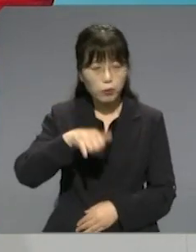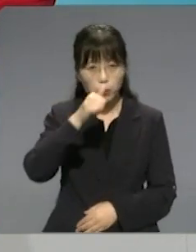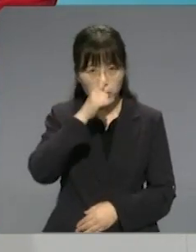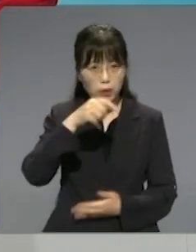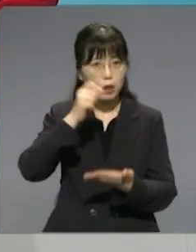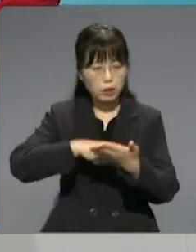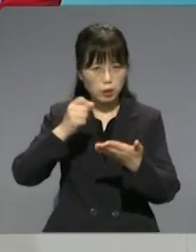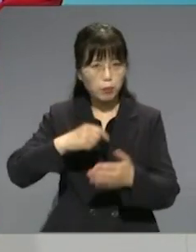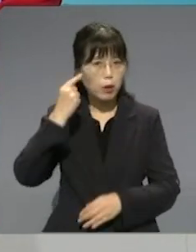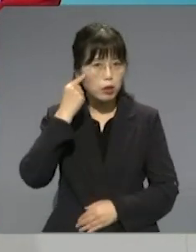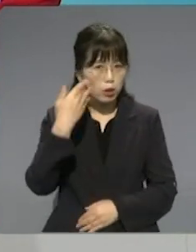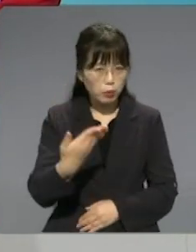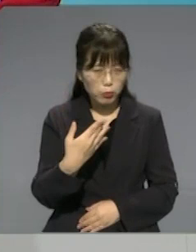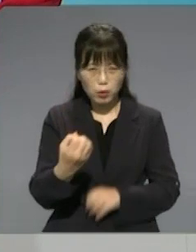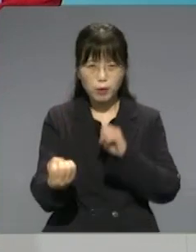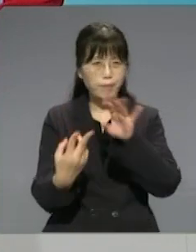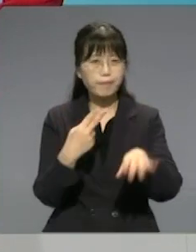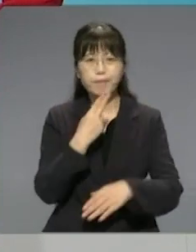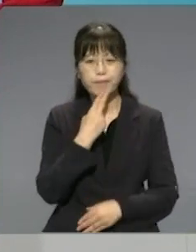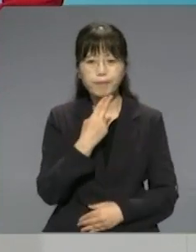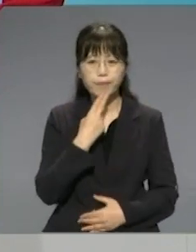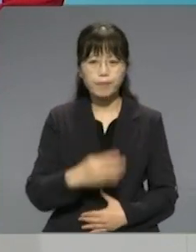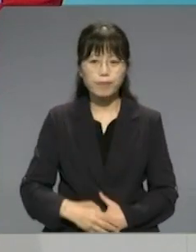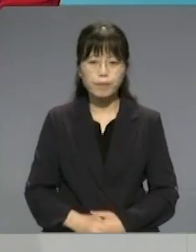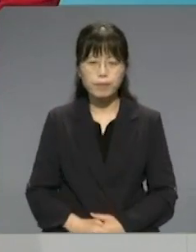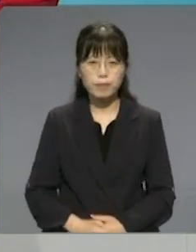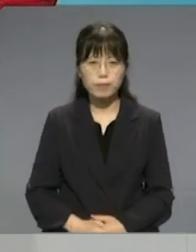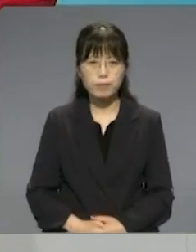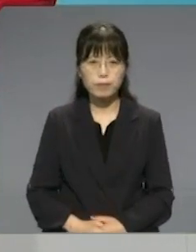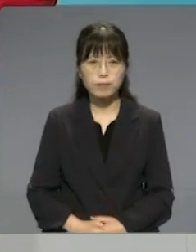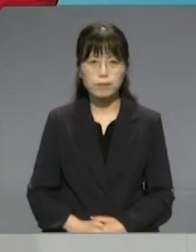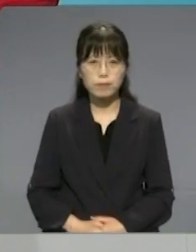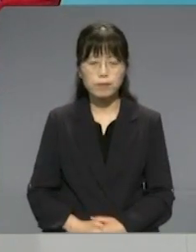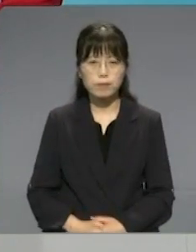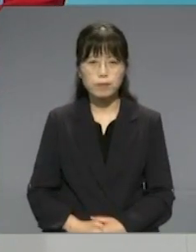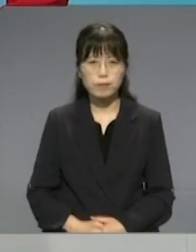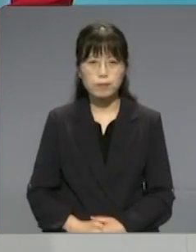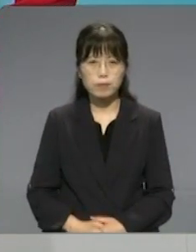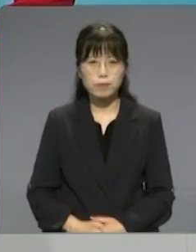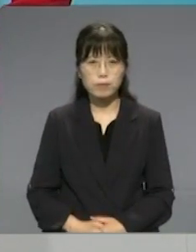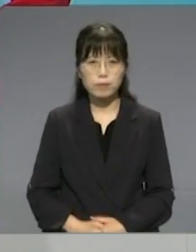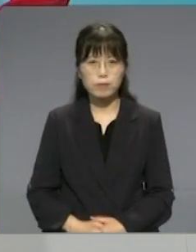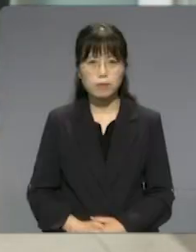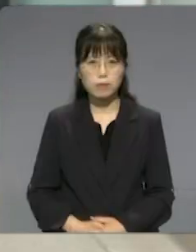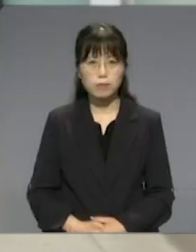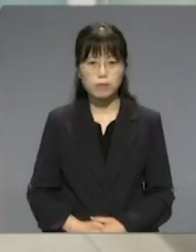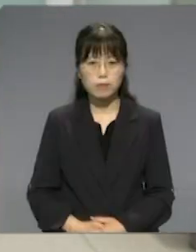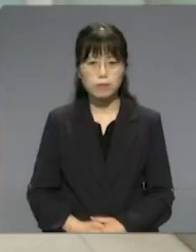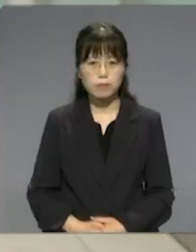있냐는 취재진 질문에 아무런 말을 하지 않았습니다. 황정화 기자입니다.